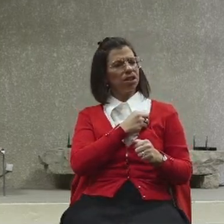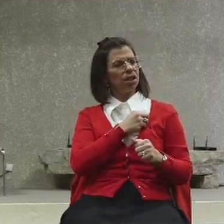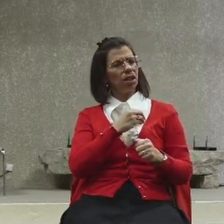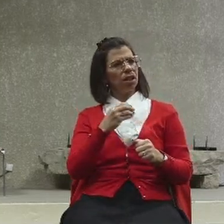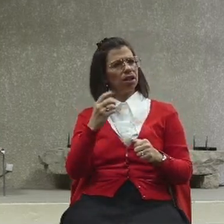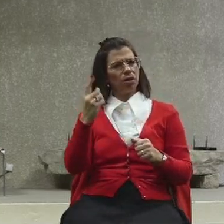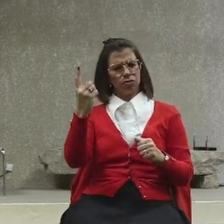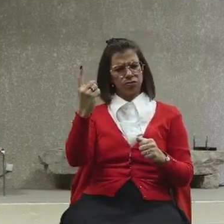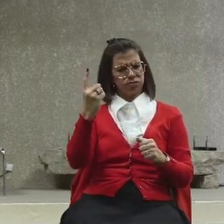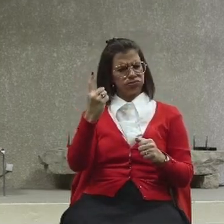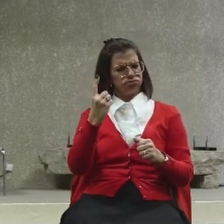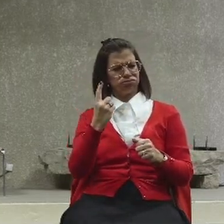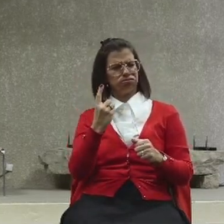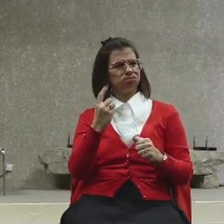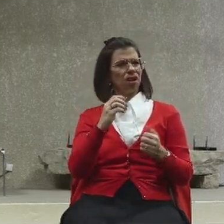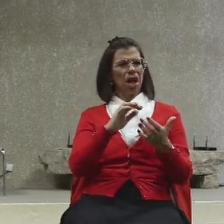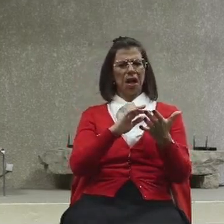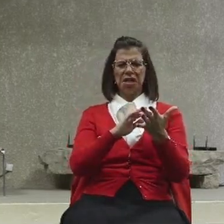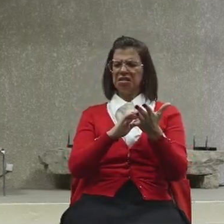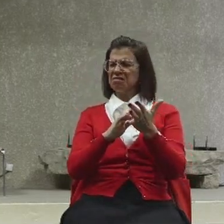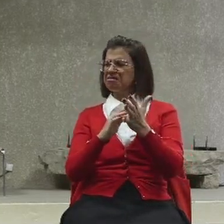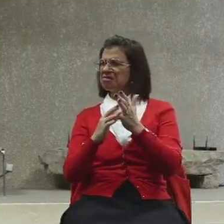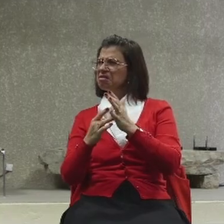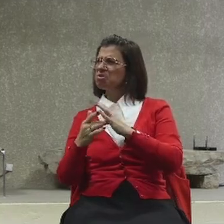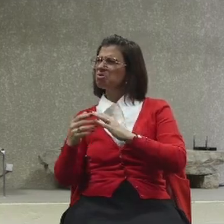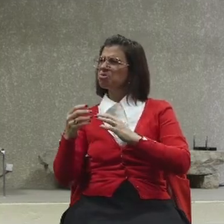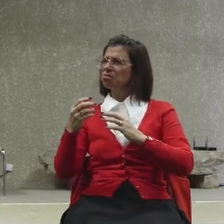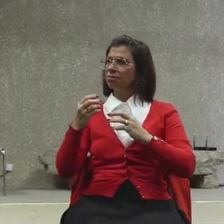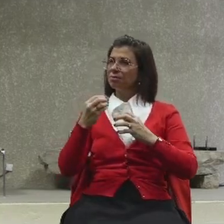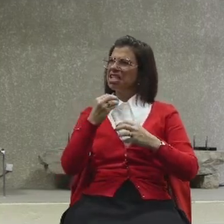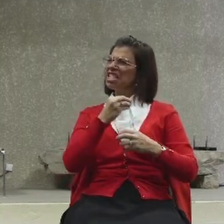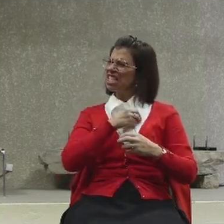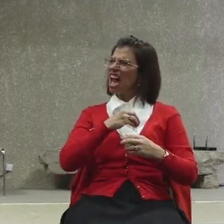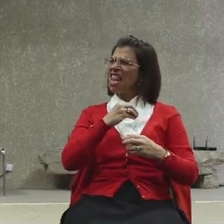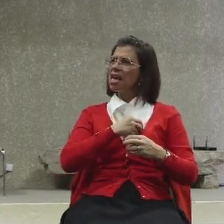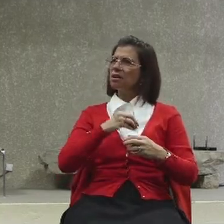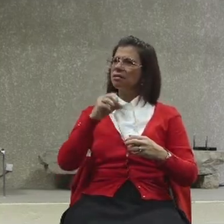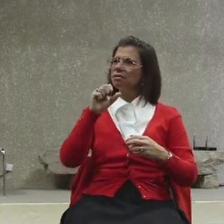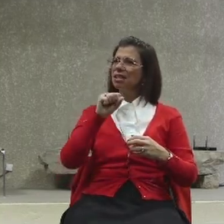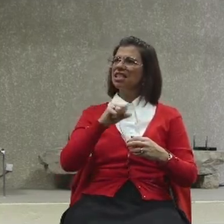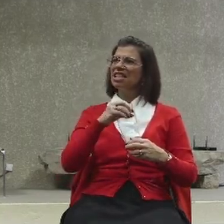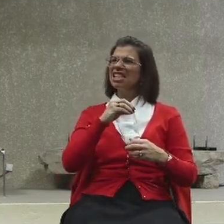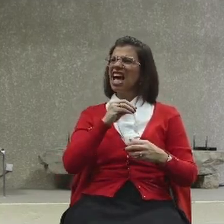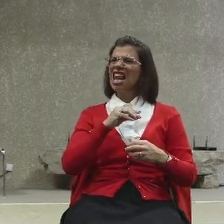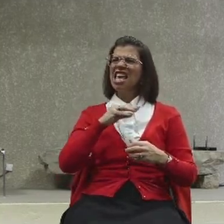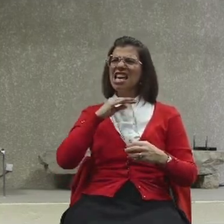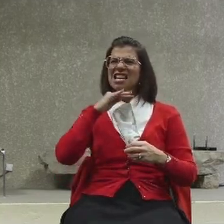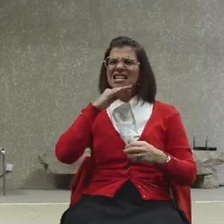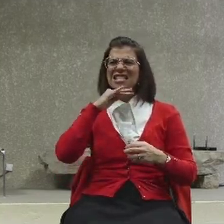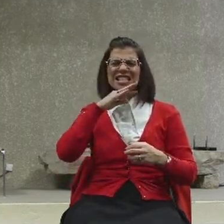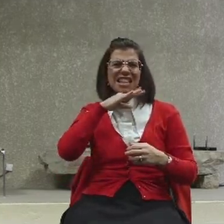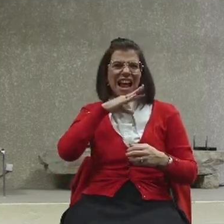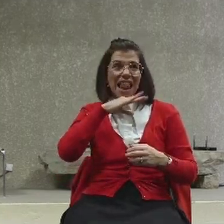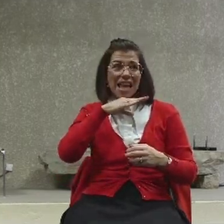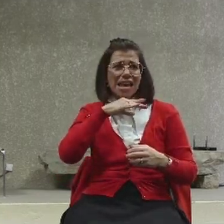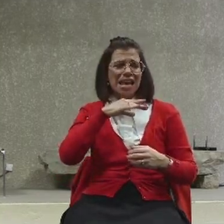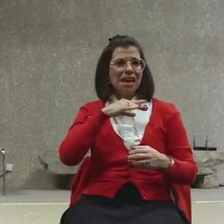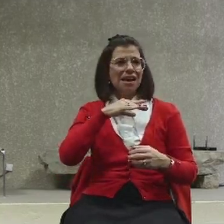Et on a du mal à... Est-ce que vraiment tu es un adorateur? Regarde-toi. Et l'ennemi, l'accusateur des frères,